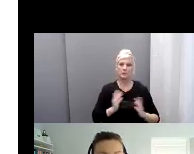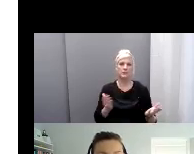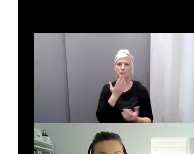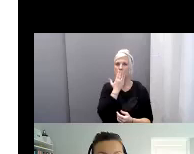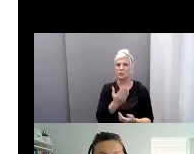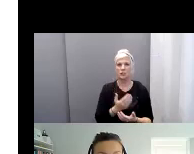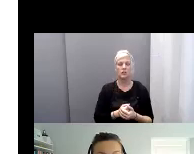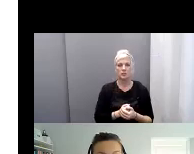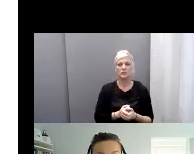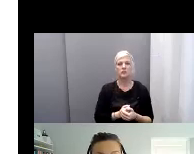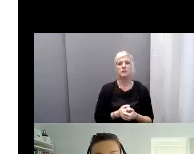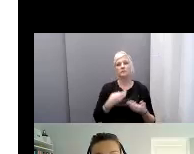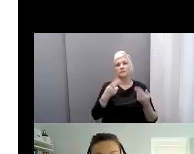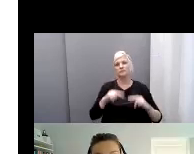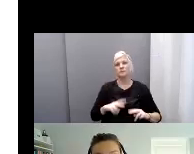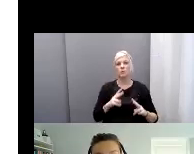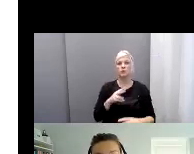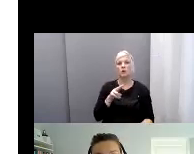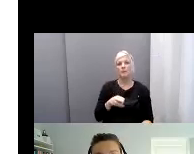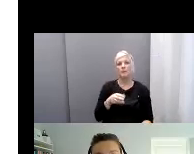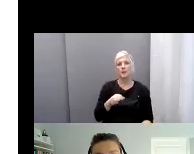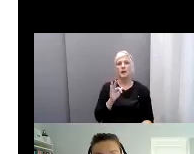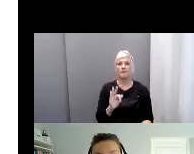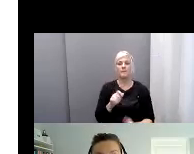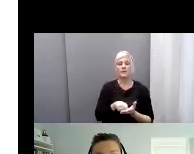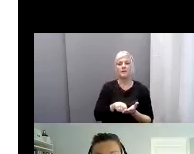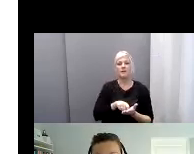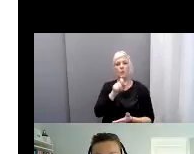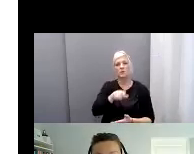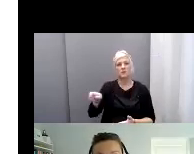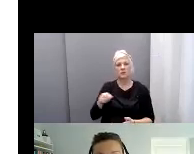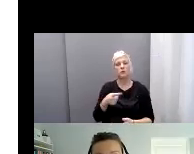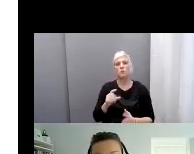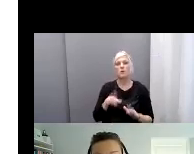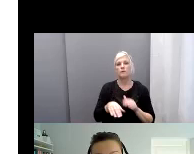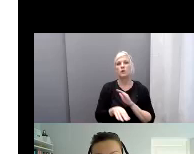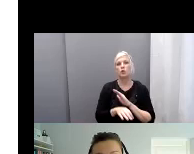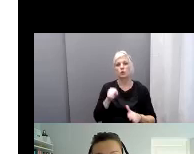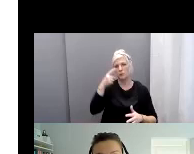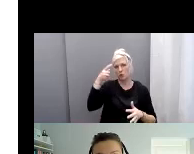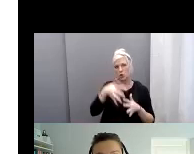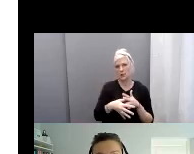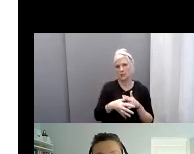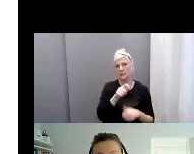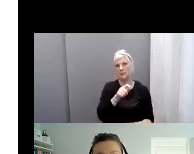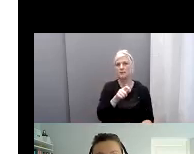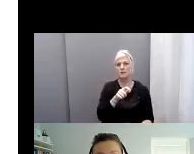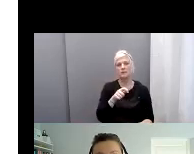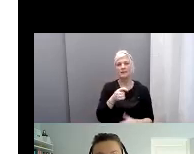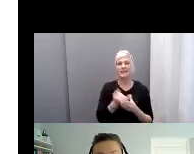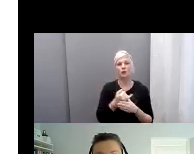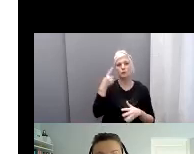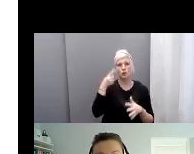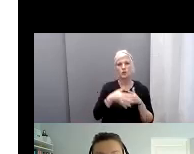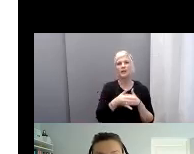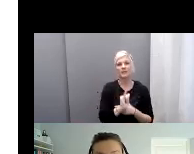personer med neuropsykiatriska diagnoser som har nämnt att inom psykiatrin vore det bra om det togs upp som ett tema